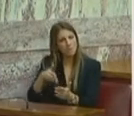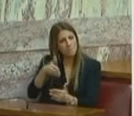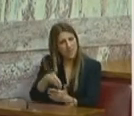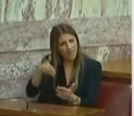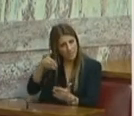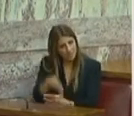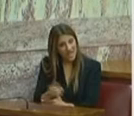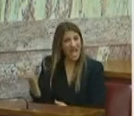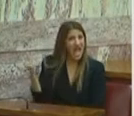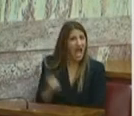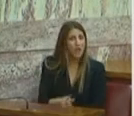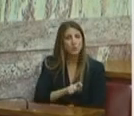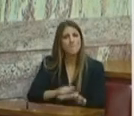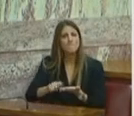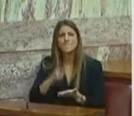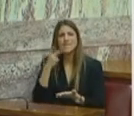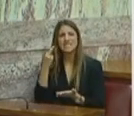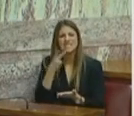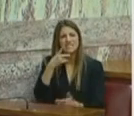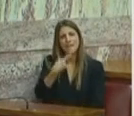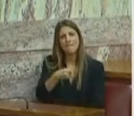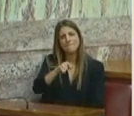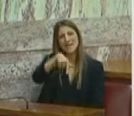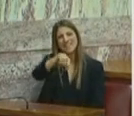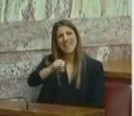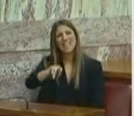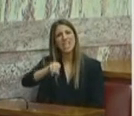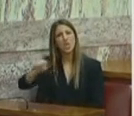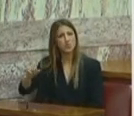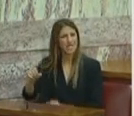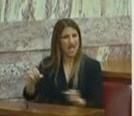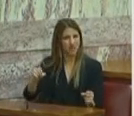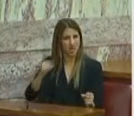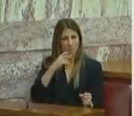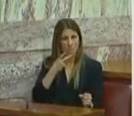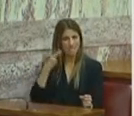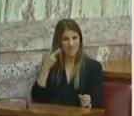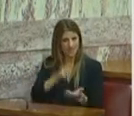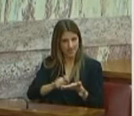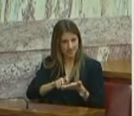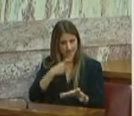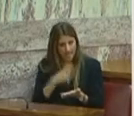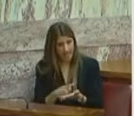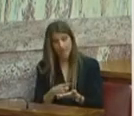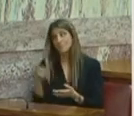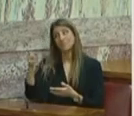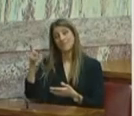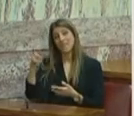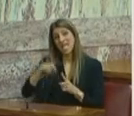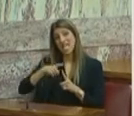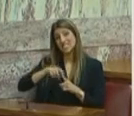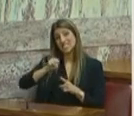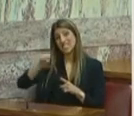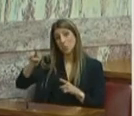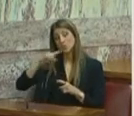Πατρίκιος, ο γνωστός και επιφανής ποιητής της αριστεράς: Με το καθεστώς Τσαουσέσκου όμως έκλειναν τα μάτια, του